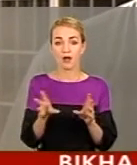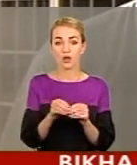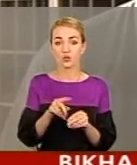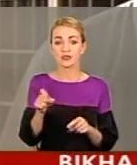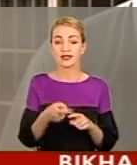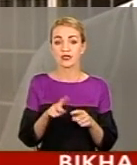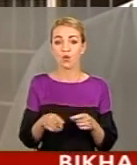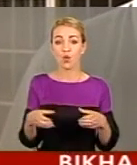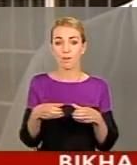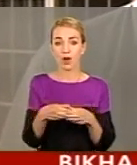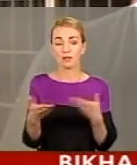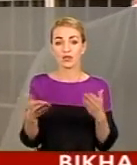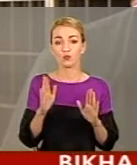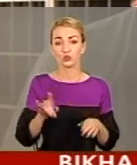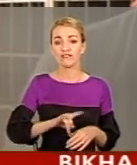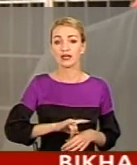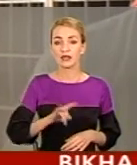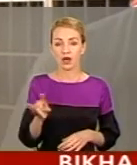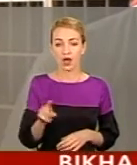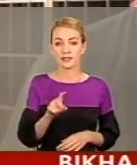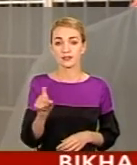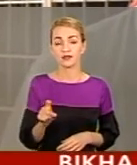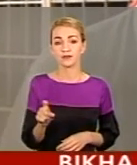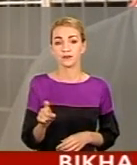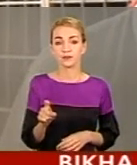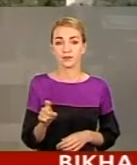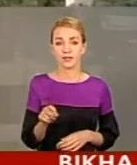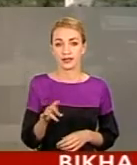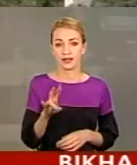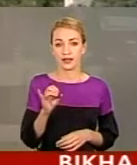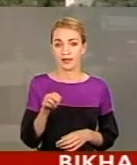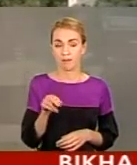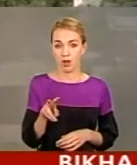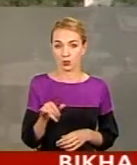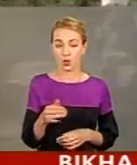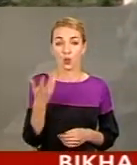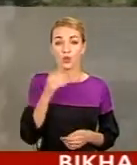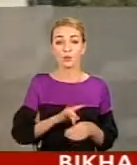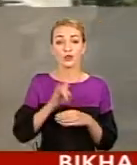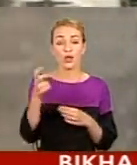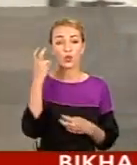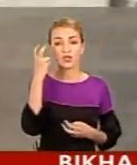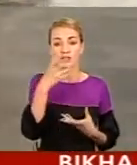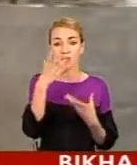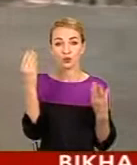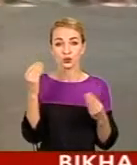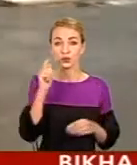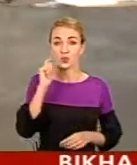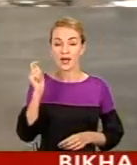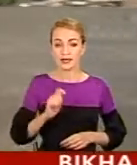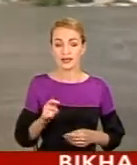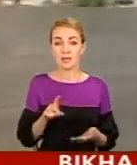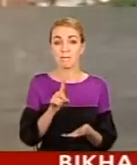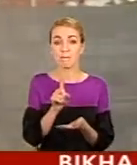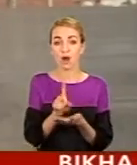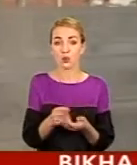тими командами, які будуть відлітати з Непалу. Коли нарешті полетять до Києва, забуті у Непалі українці має